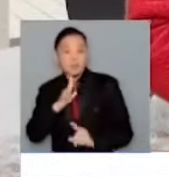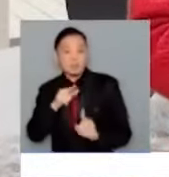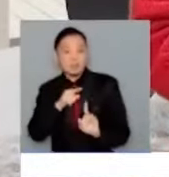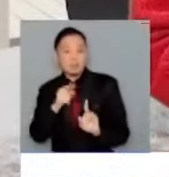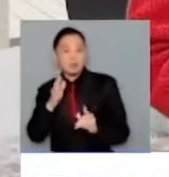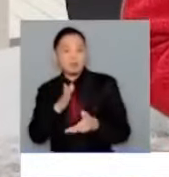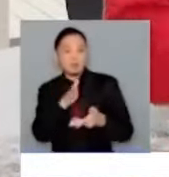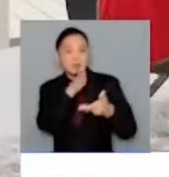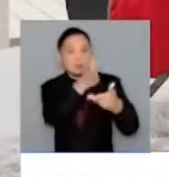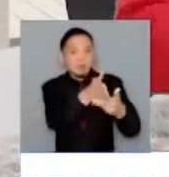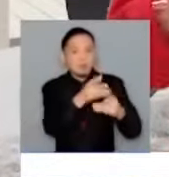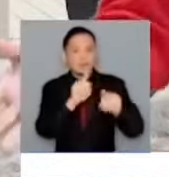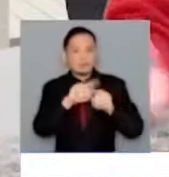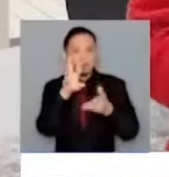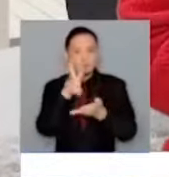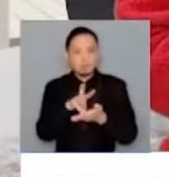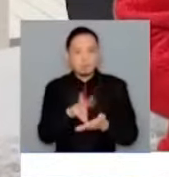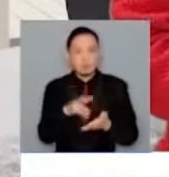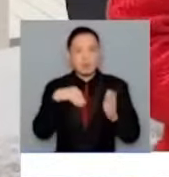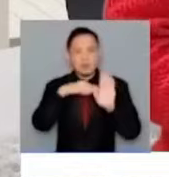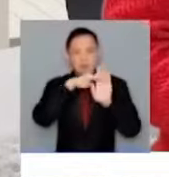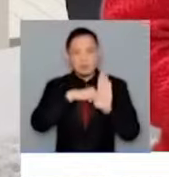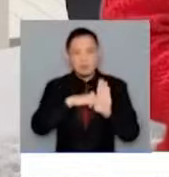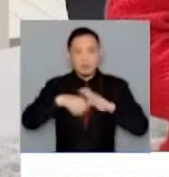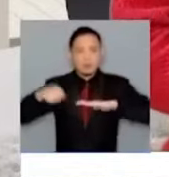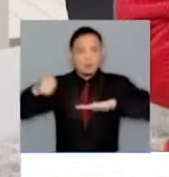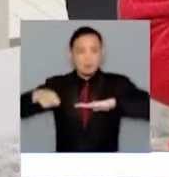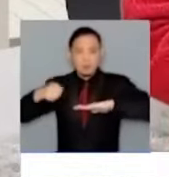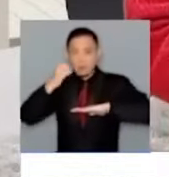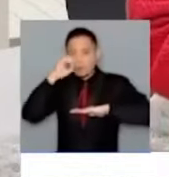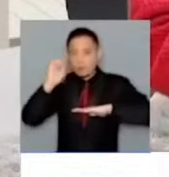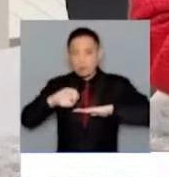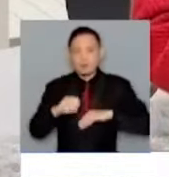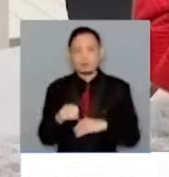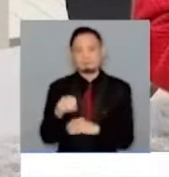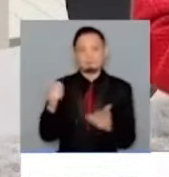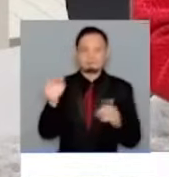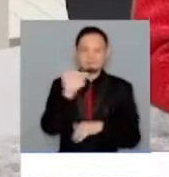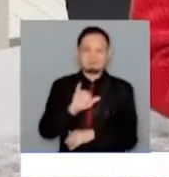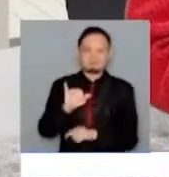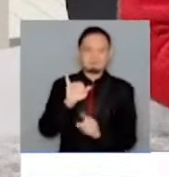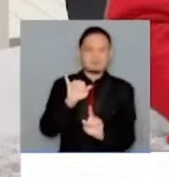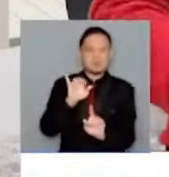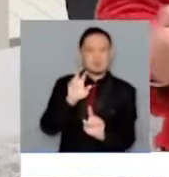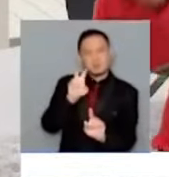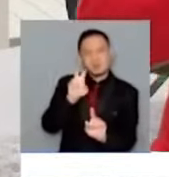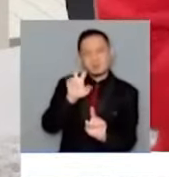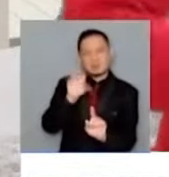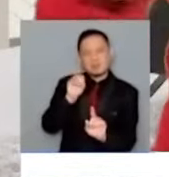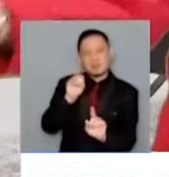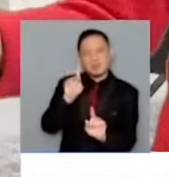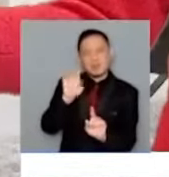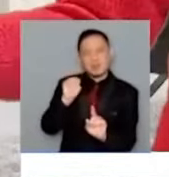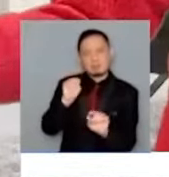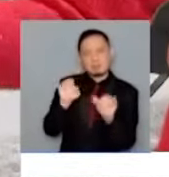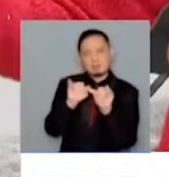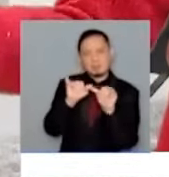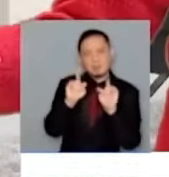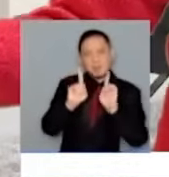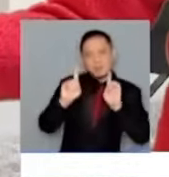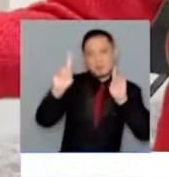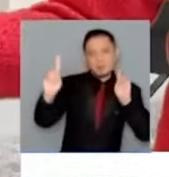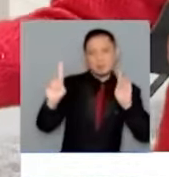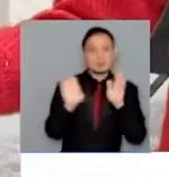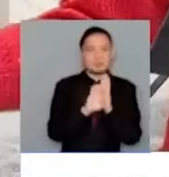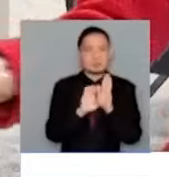order na hindi hihigit sa 250 kilometers at hindi kukulang sa 25 kilometers. Pwedeng Cavite, pwedeng Baguio.